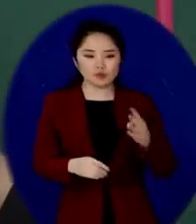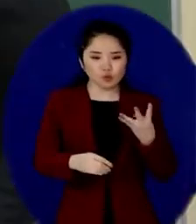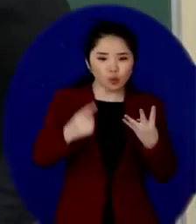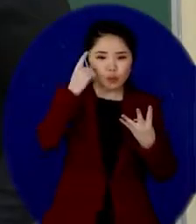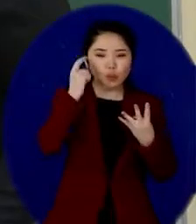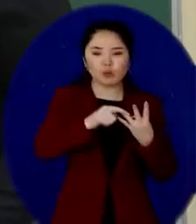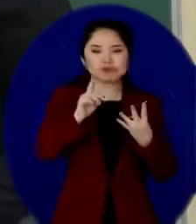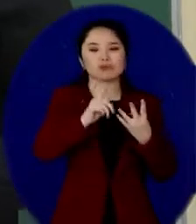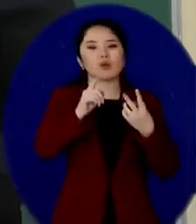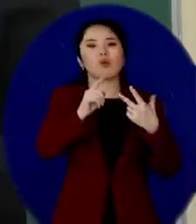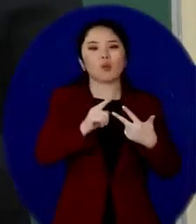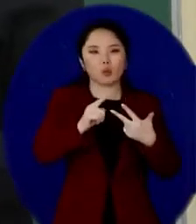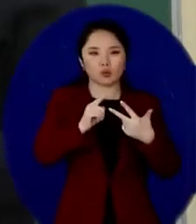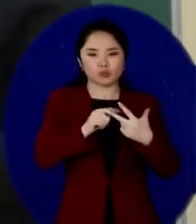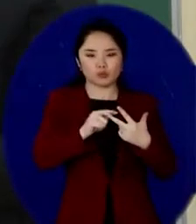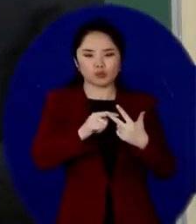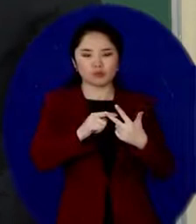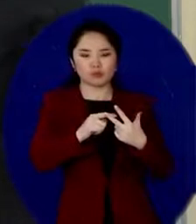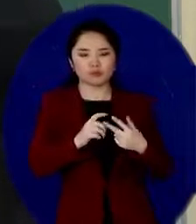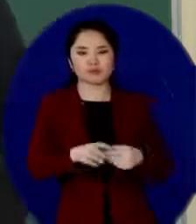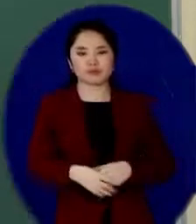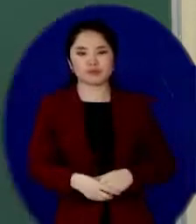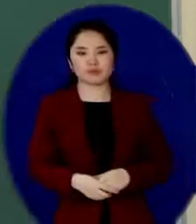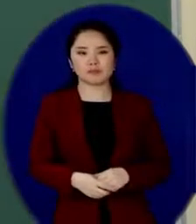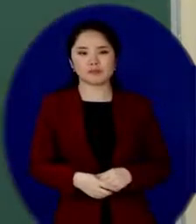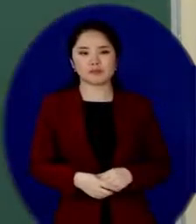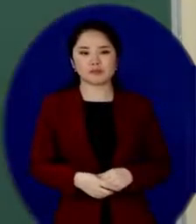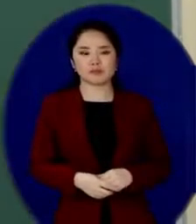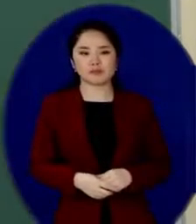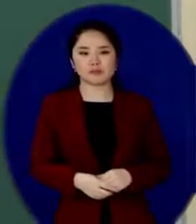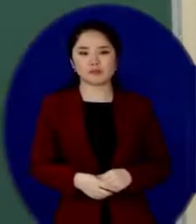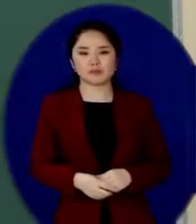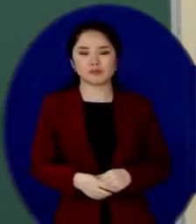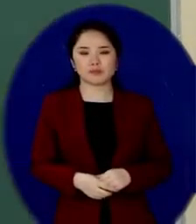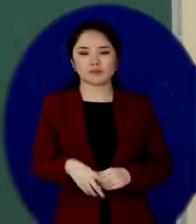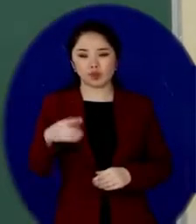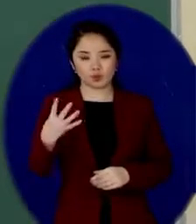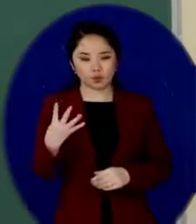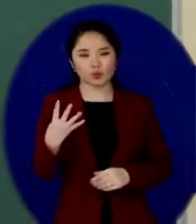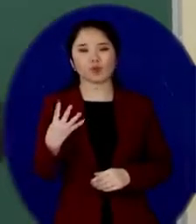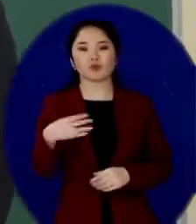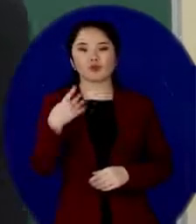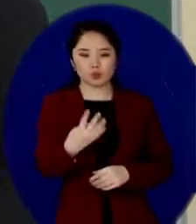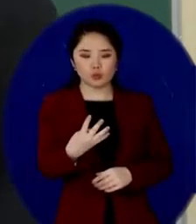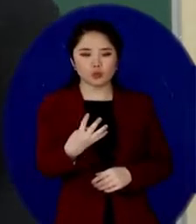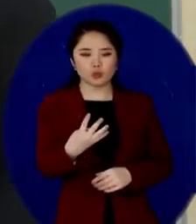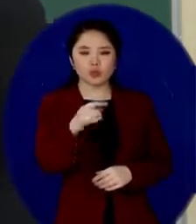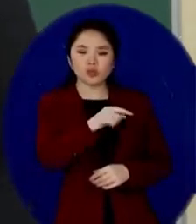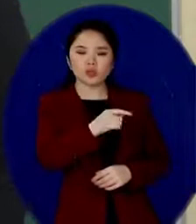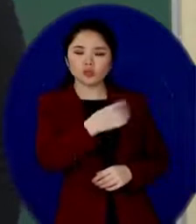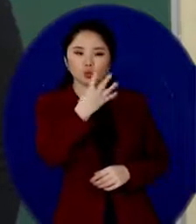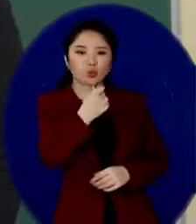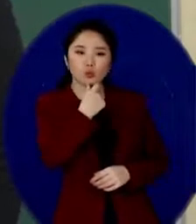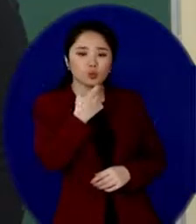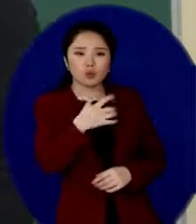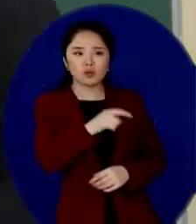чинь 4-т хүрэхгүй болчлоо. За, энд 4 4 гэтэл энэ 4